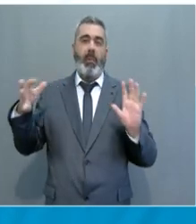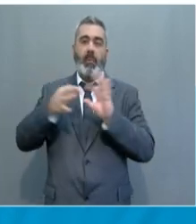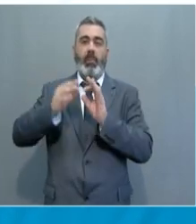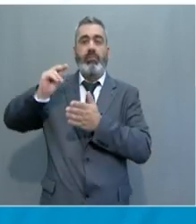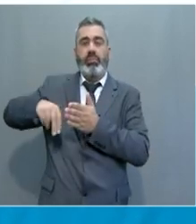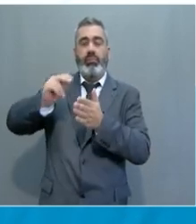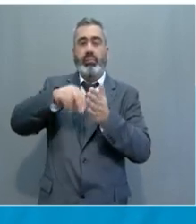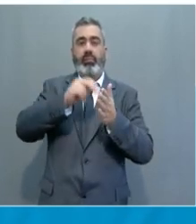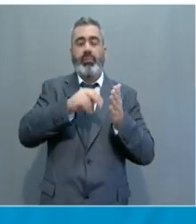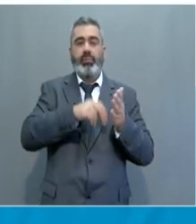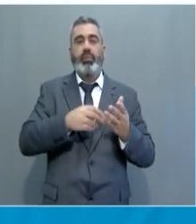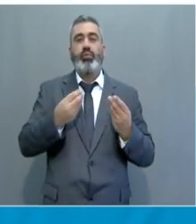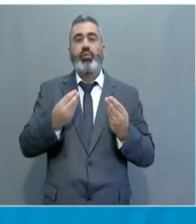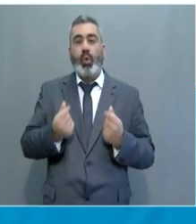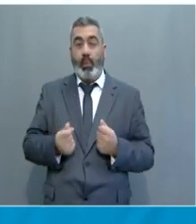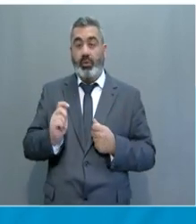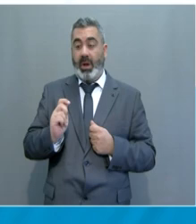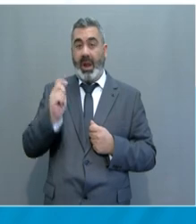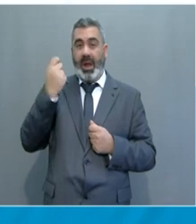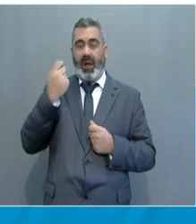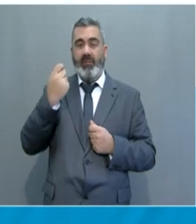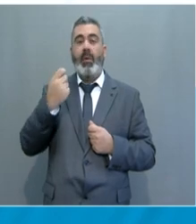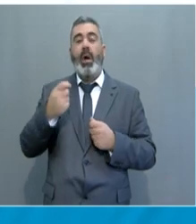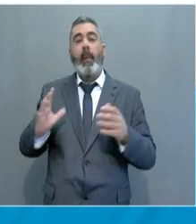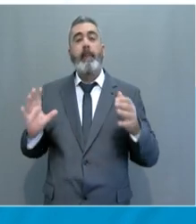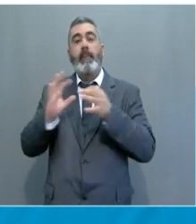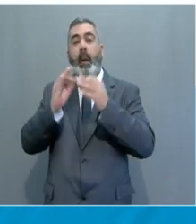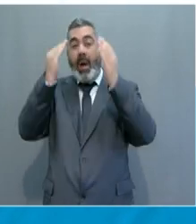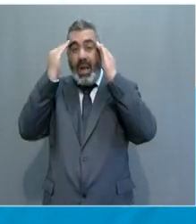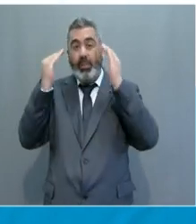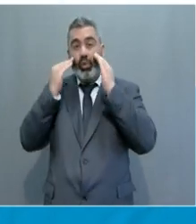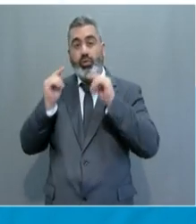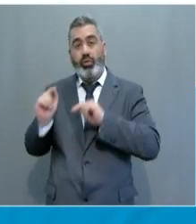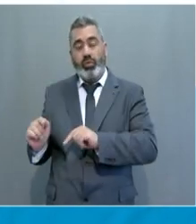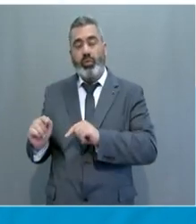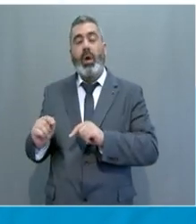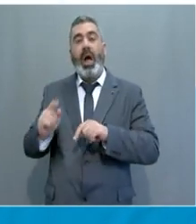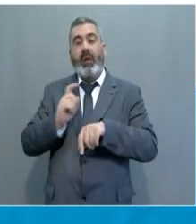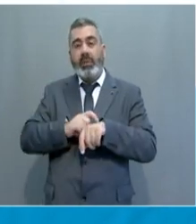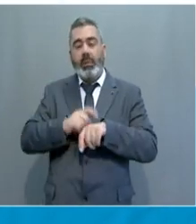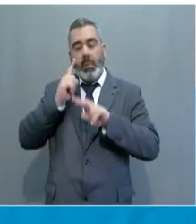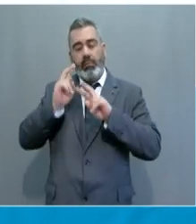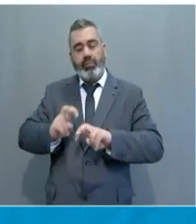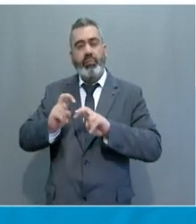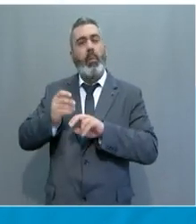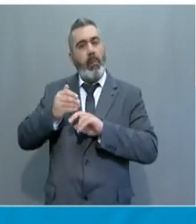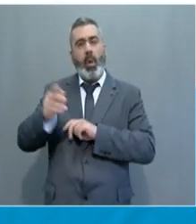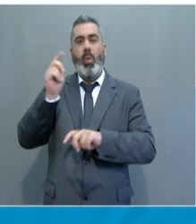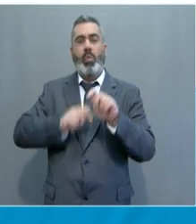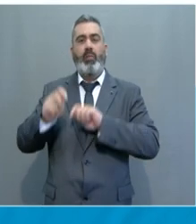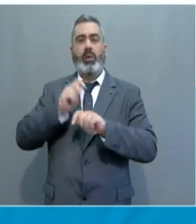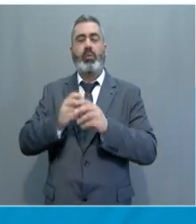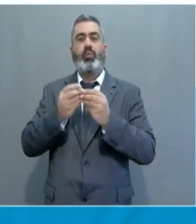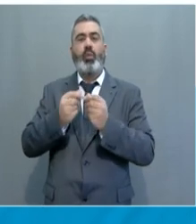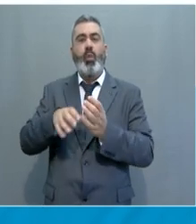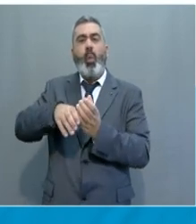προοπτική διασύνδεση του συστήματος ηλεκτρικής ενέργειας με την Αίγυπτο. Όπως ξέρετε, μελετάμε και θα υλοποιήσουμε ένα